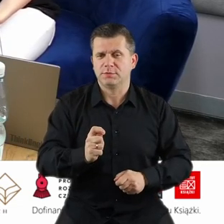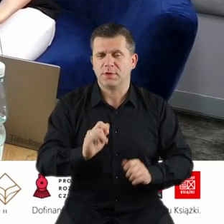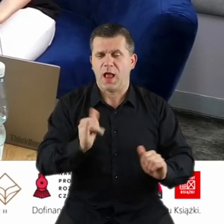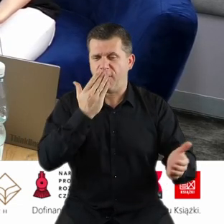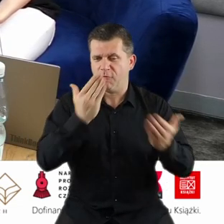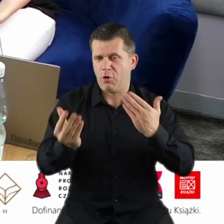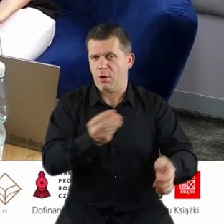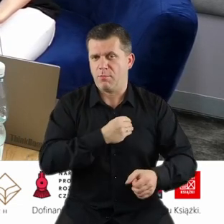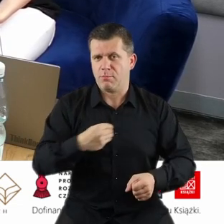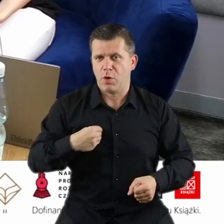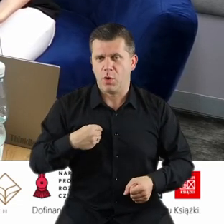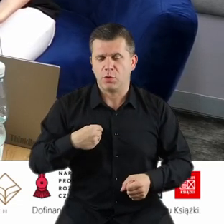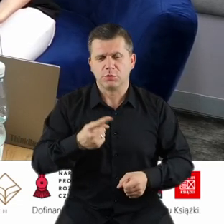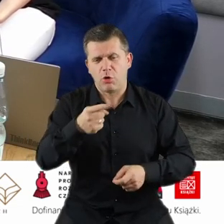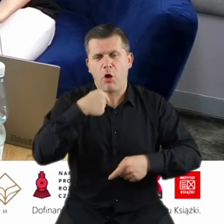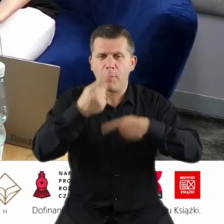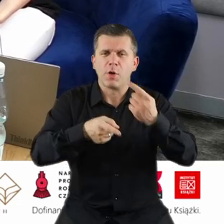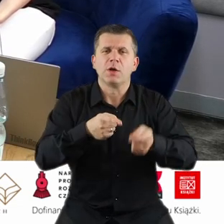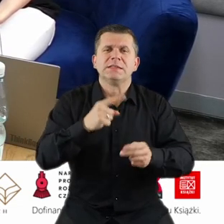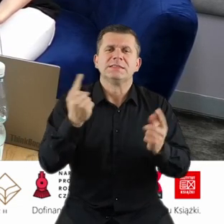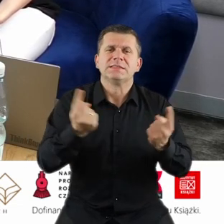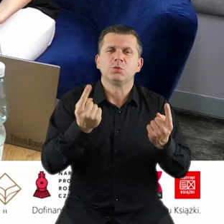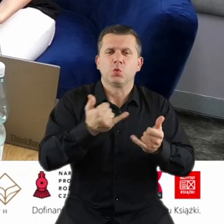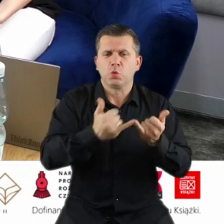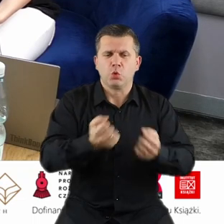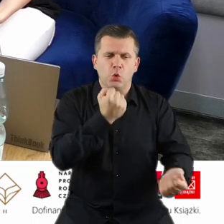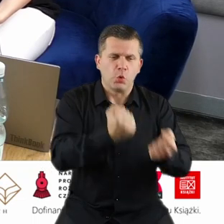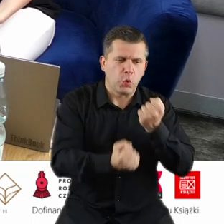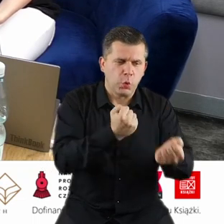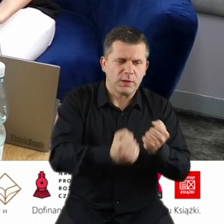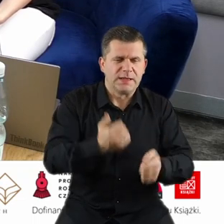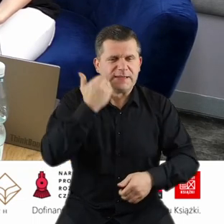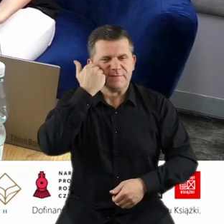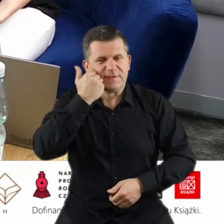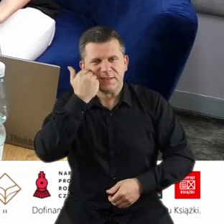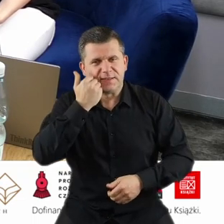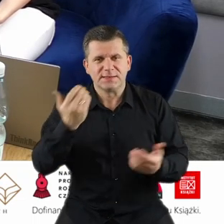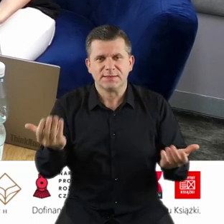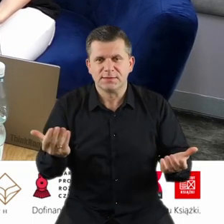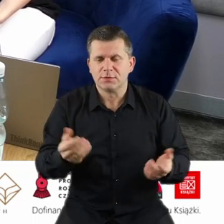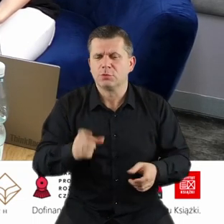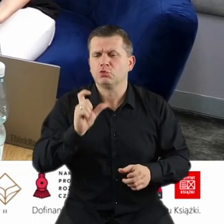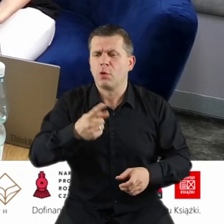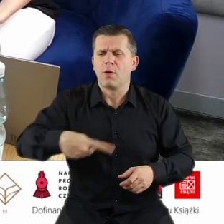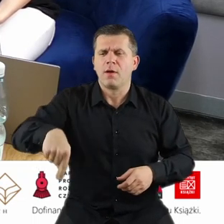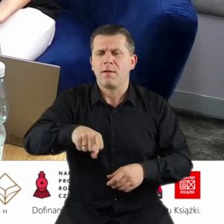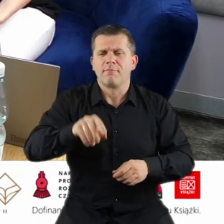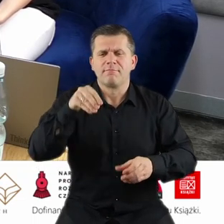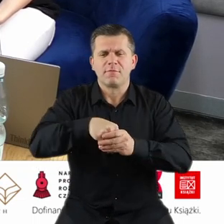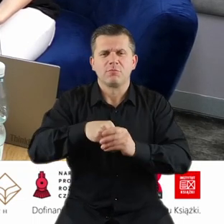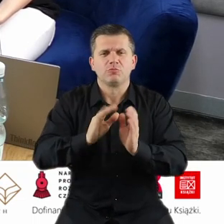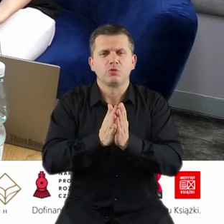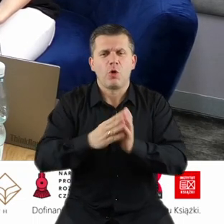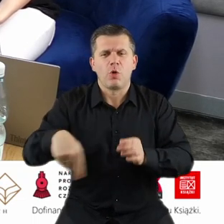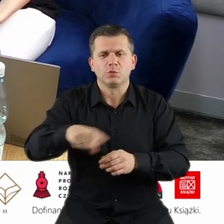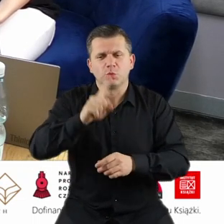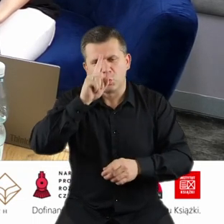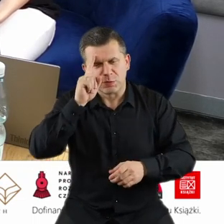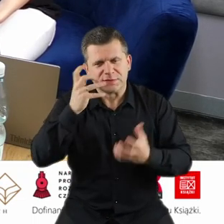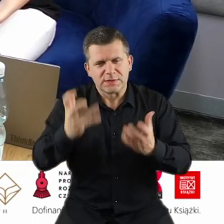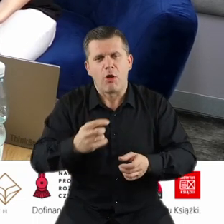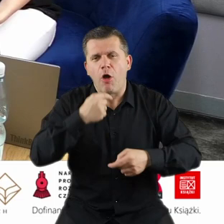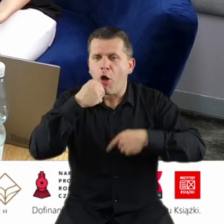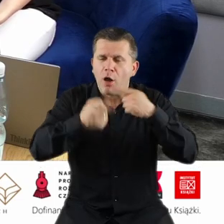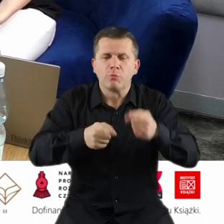Często przedstawia pan historie trudne, wstydliwe. Zastanawiam się, co sprawiło, że ich bohaterowie chcieli się nimi z panem